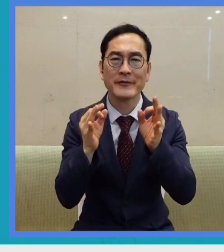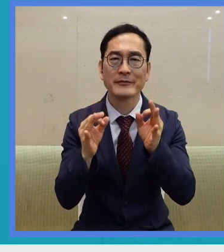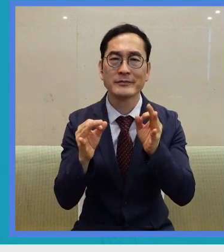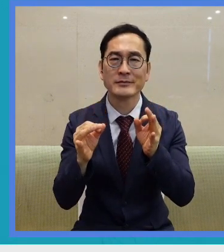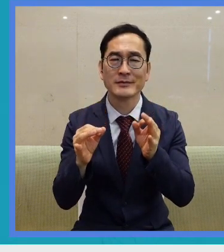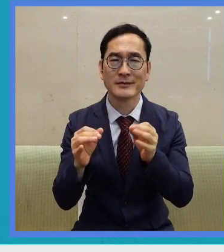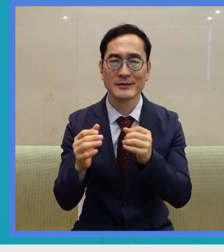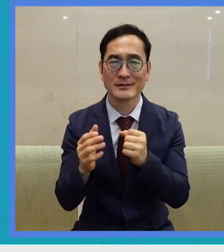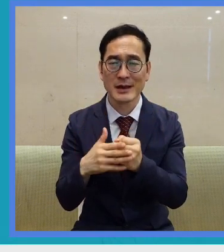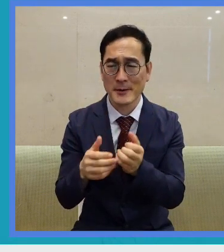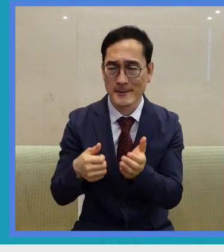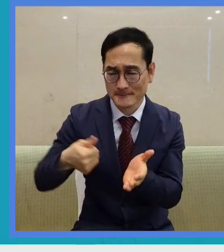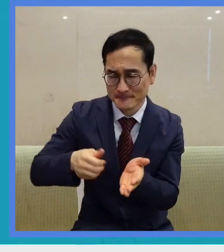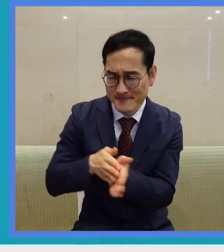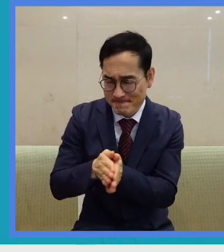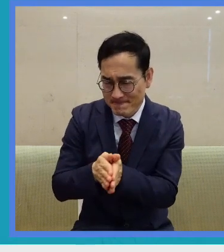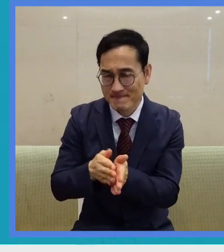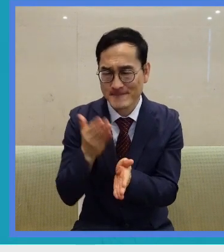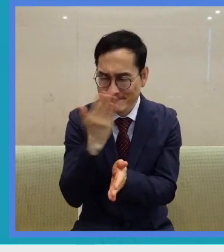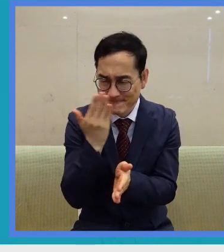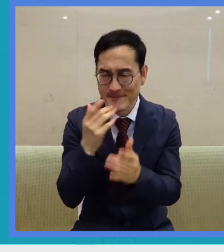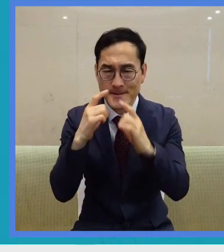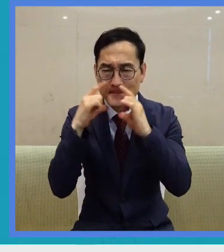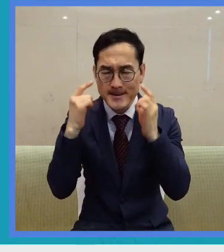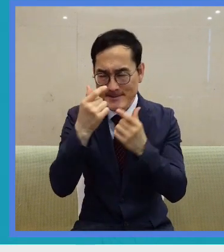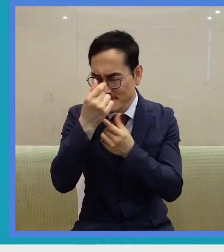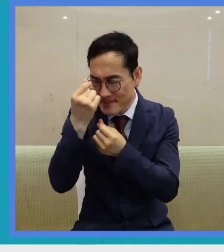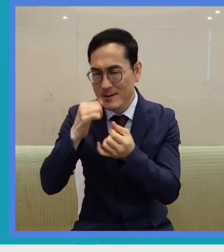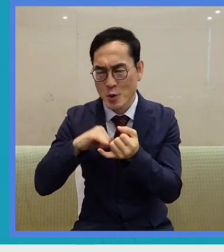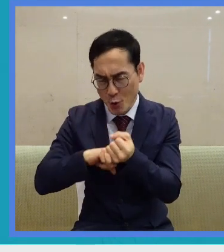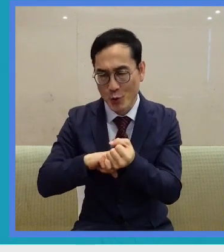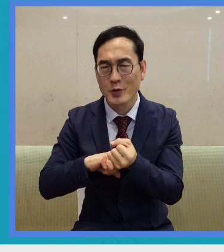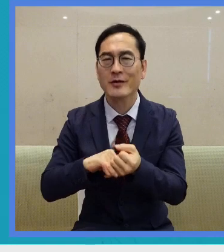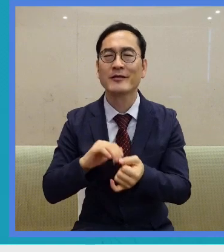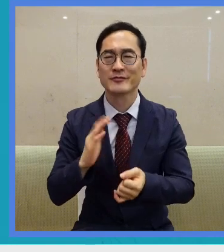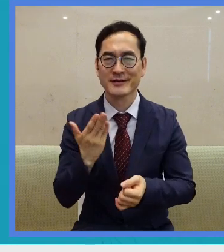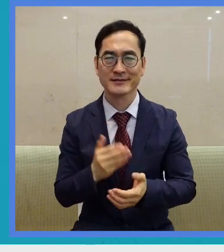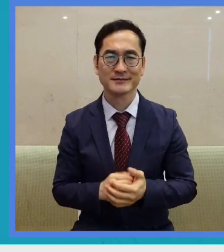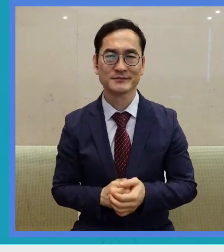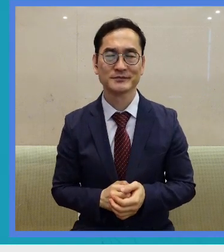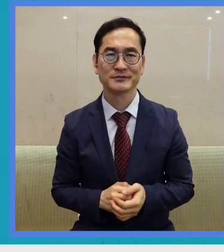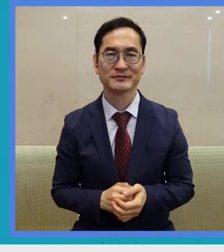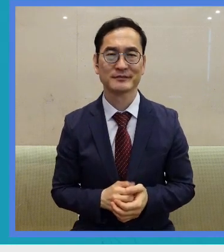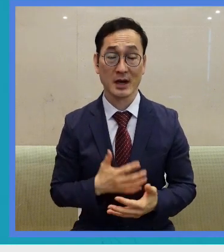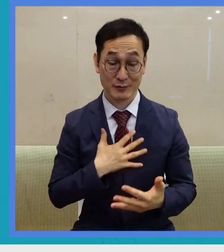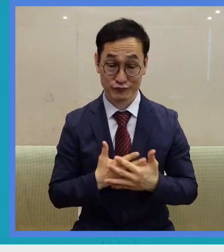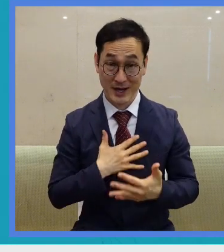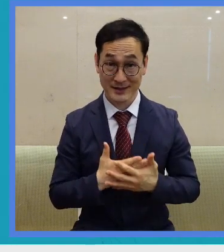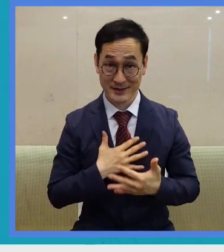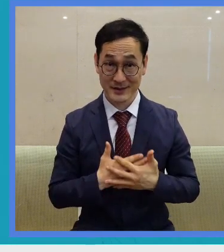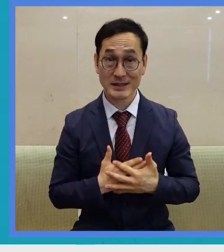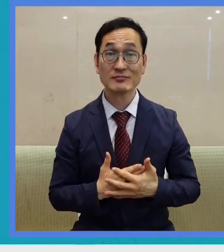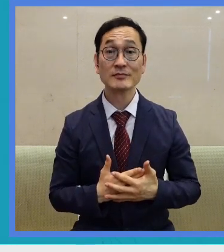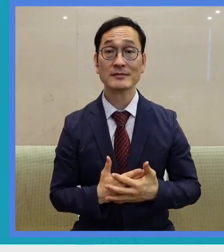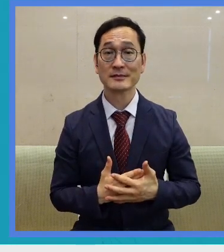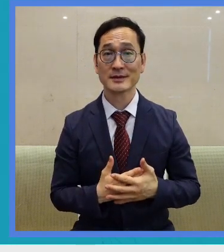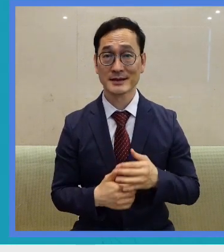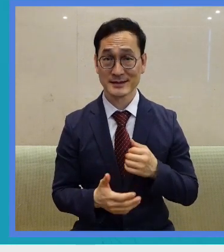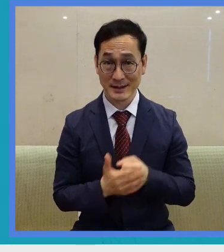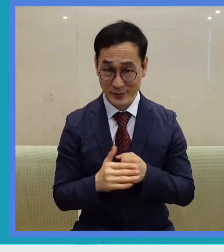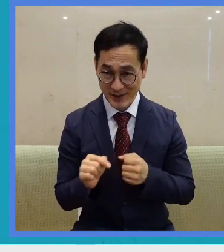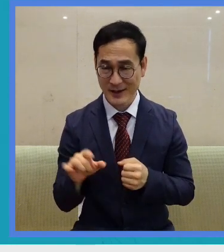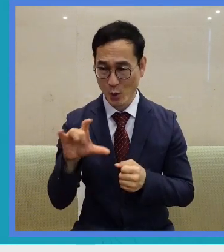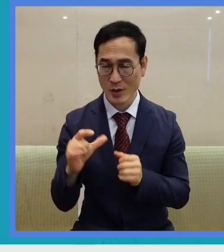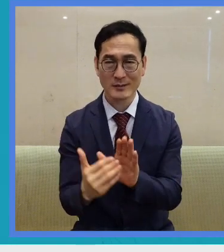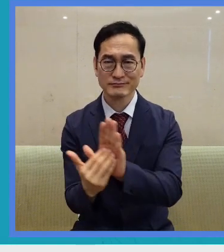주는 감정, 이런 것들에 대해서 조금 더 이제 생각을 해봐야 되는데요. 근데 불안을 매개로 해서 방역 관련 활동들이 높아지긴